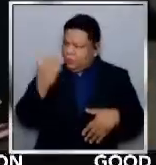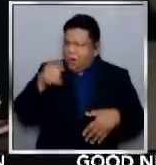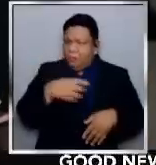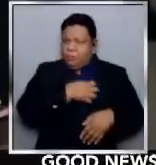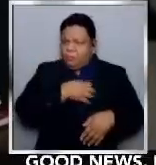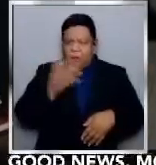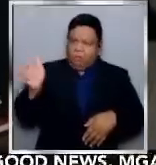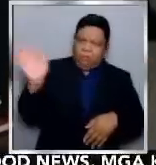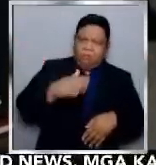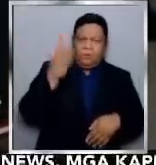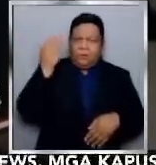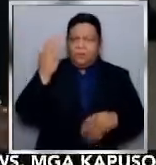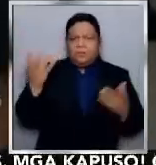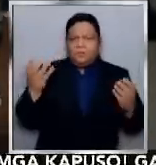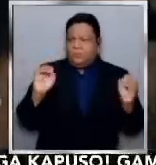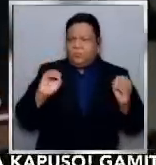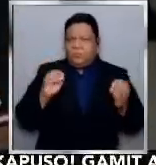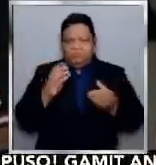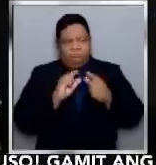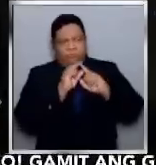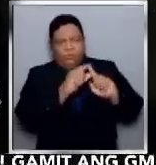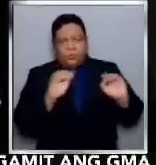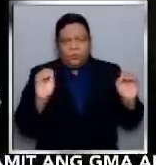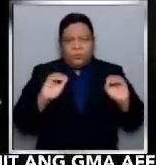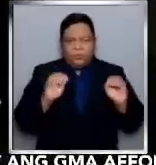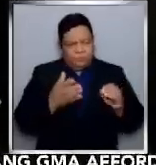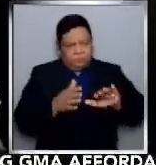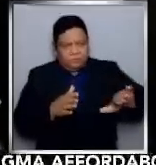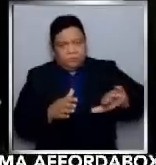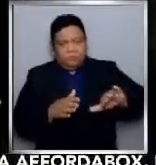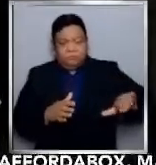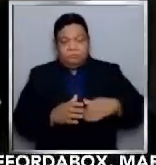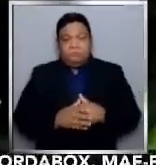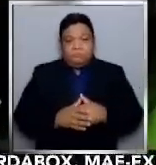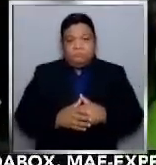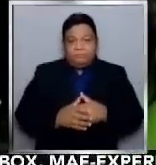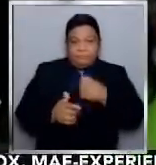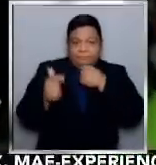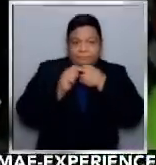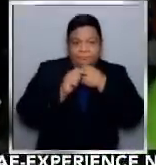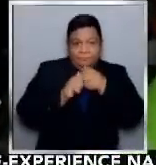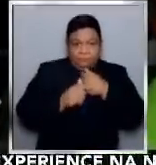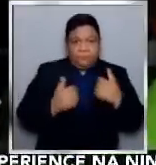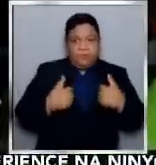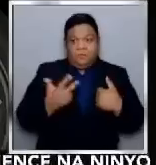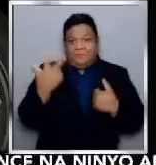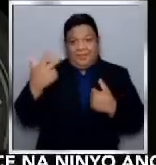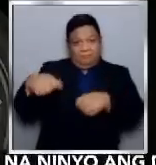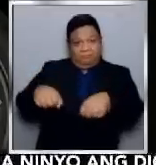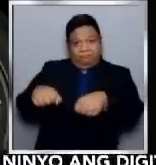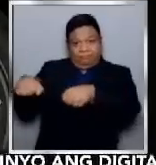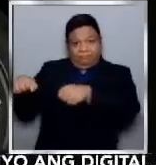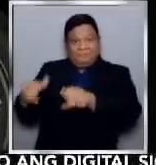siyang hinasabi sa'yo na ano, pinapatabi ka lang. Binangga pa umano ng suspect ang tatlong motorsiklo ng mga umawat sa kanya.